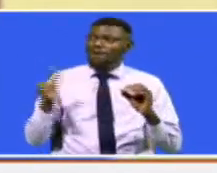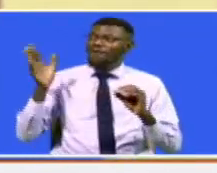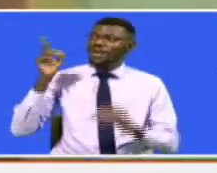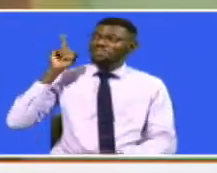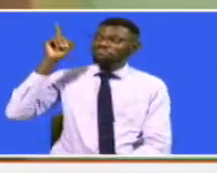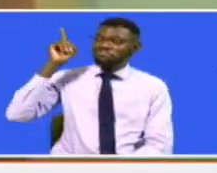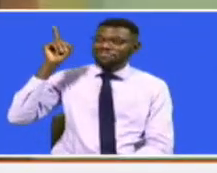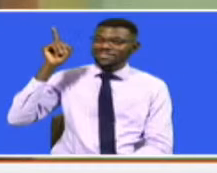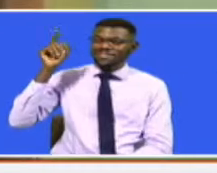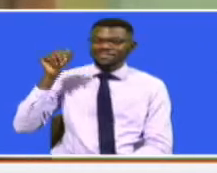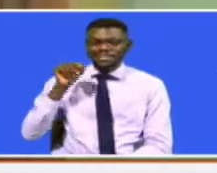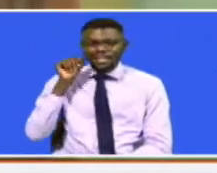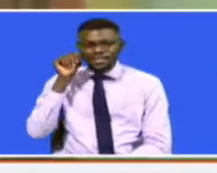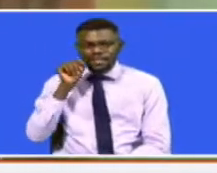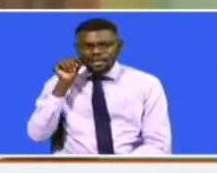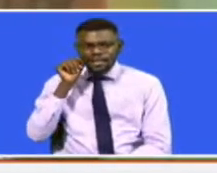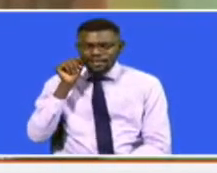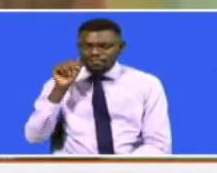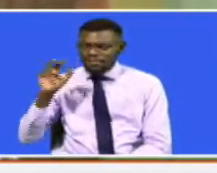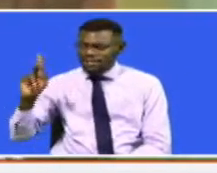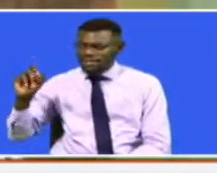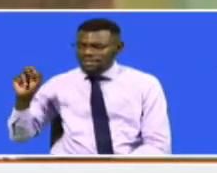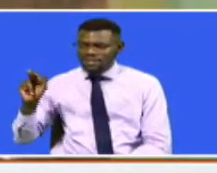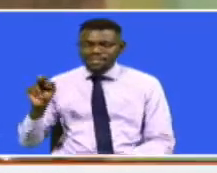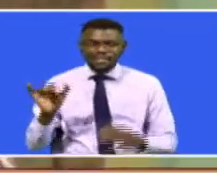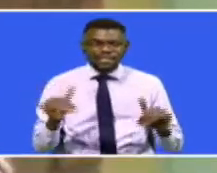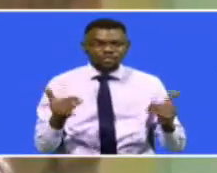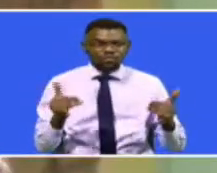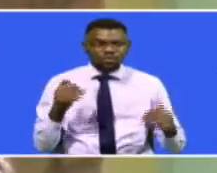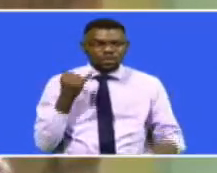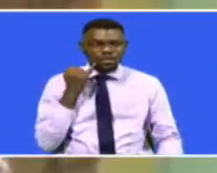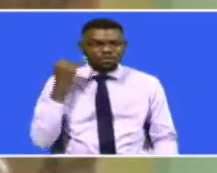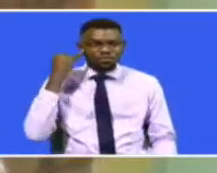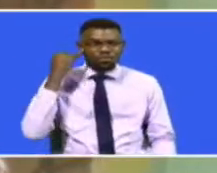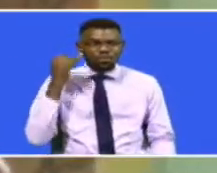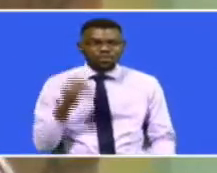Mungu. Sakali Dalmas, KTN News, Nakuru.